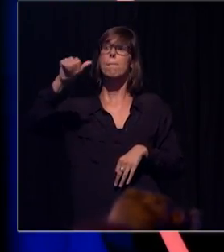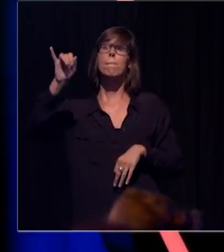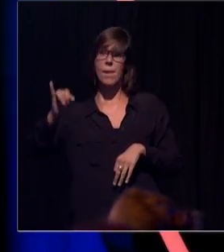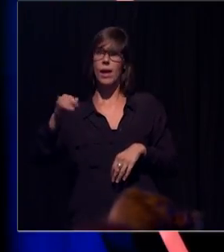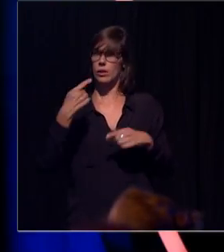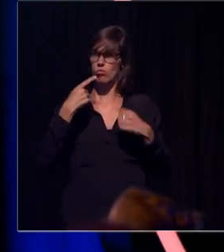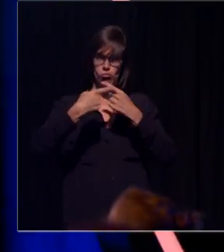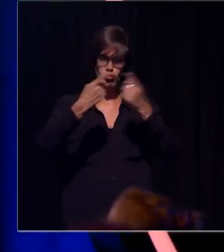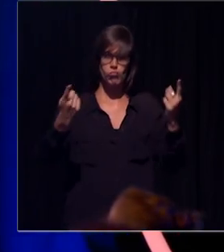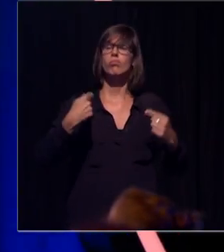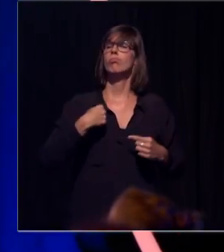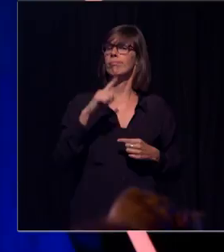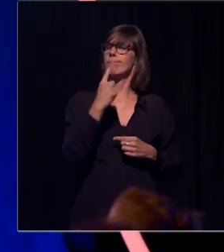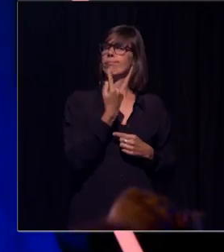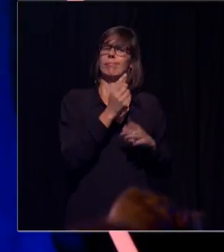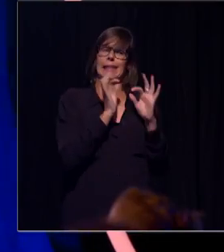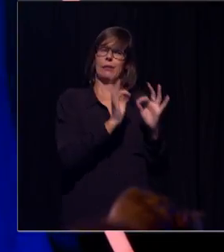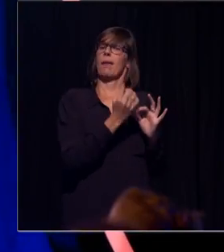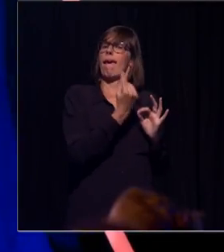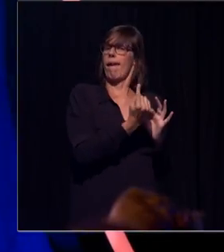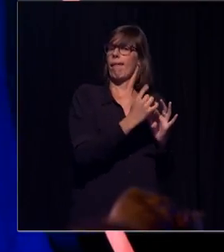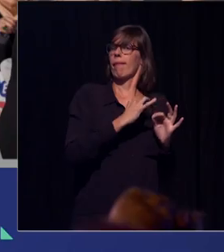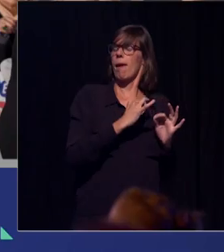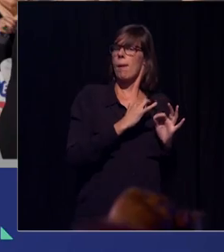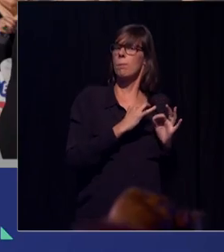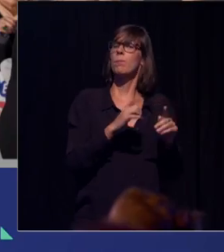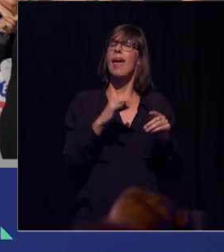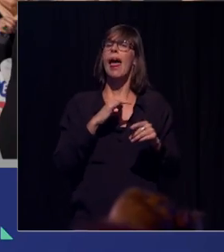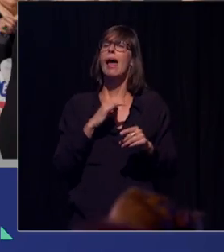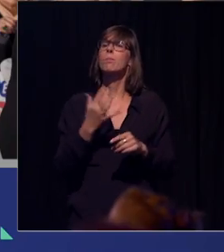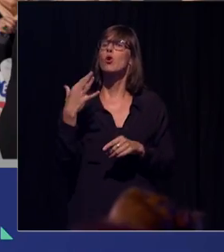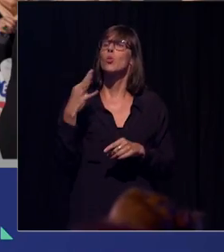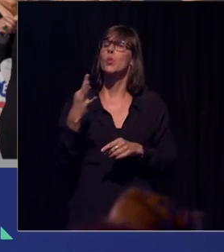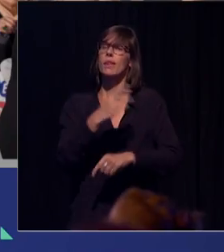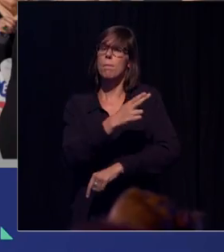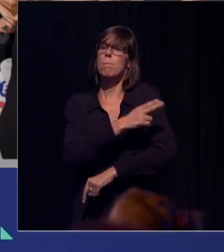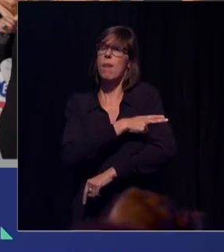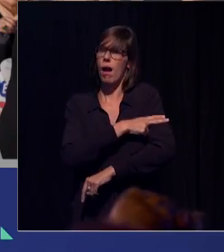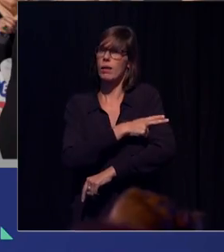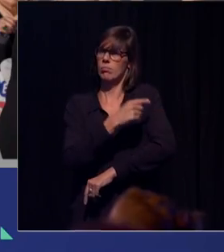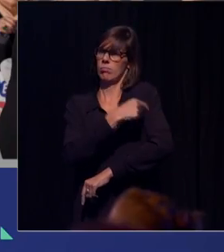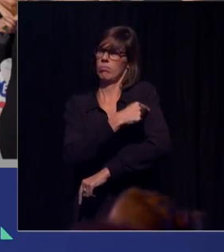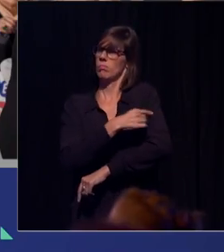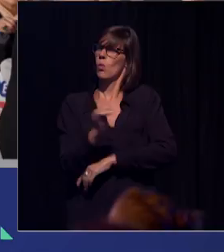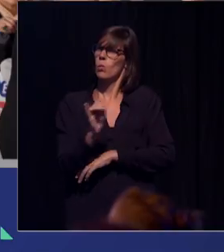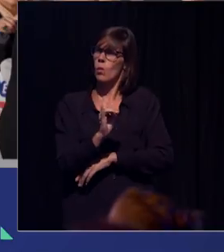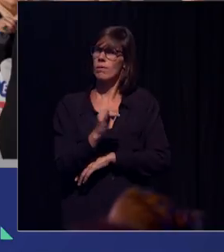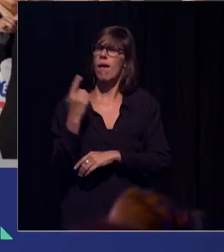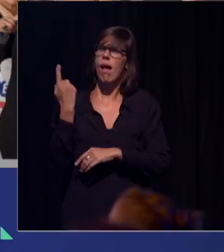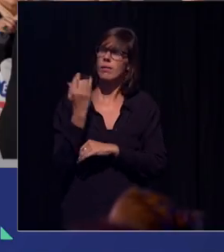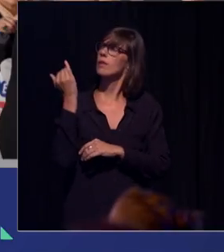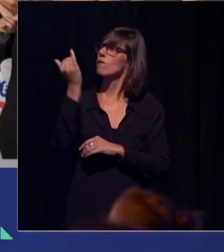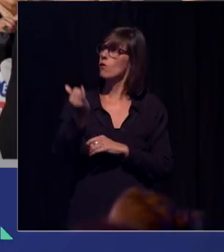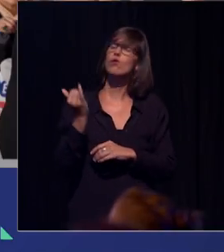zeer openlijk voor uitkomt dat ze type 1 diabetes heeft, heeft nu een witte sticker op haar arm